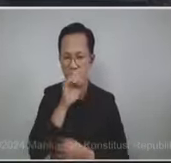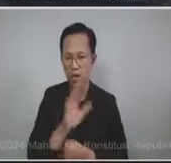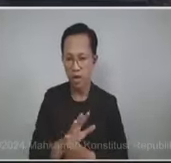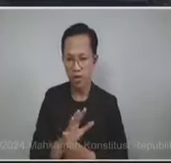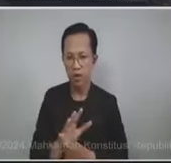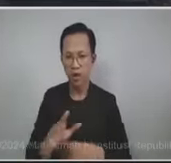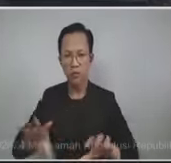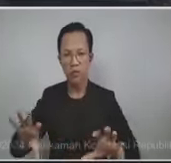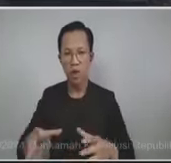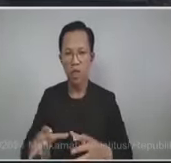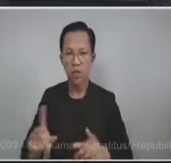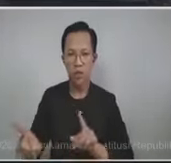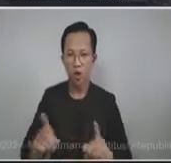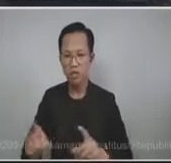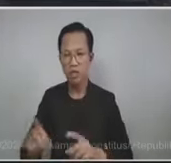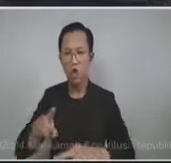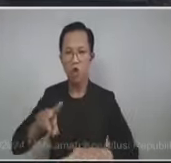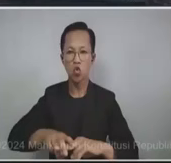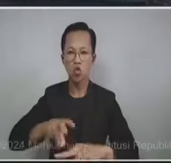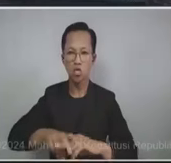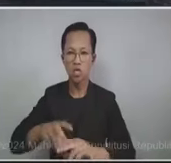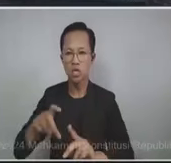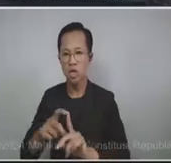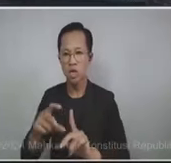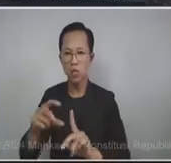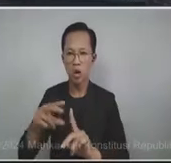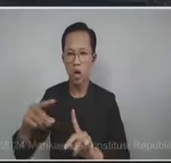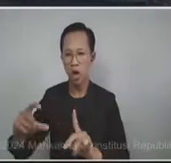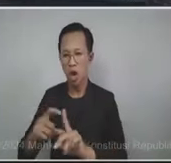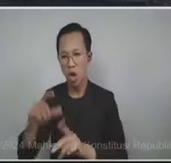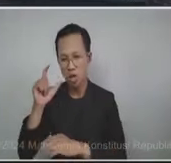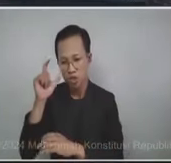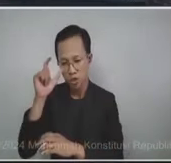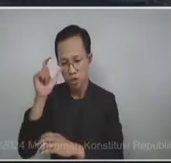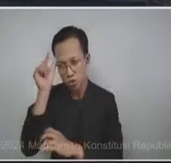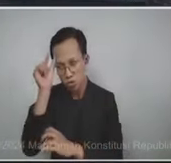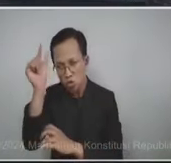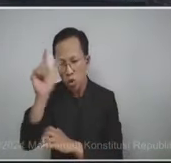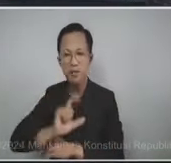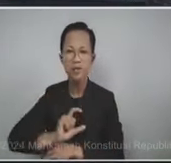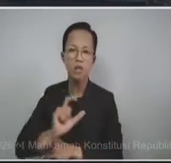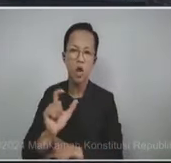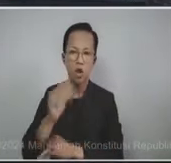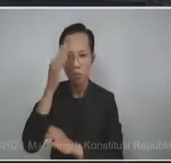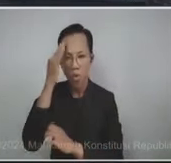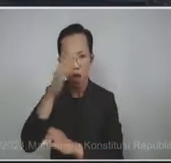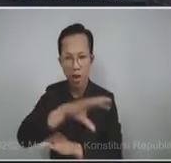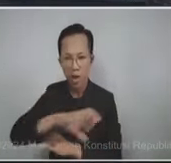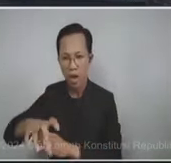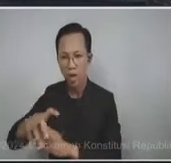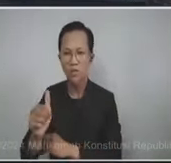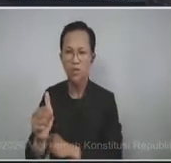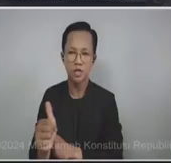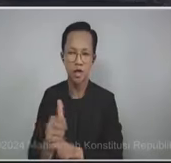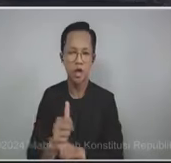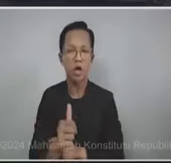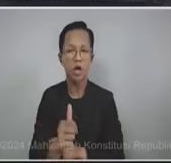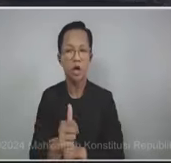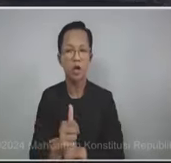politik yang memiliki kursi di DPRD yang berhak mengusulkan Pasangan calon kepala daerah atau wakil kepala daerah putusan MK